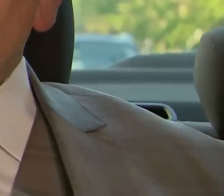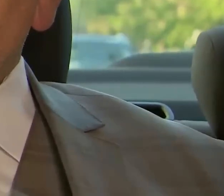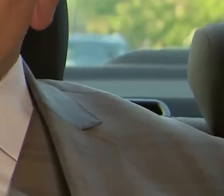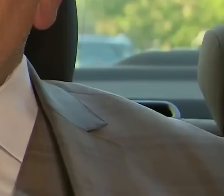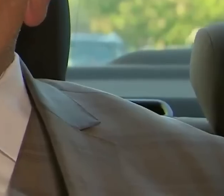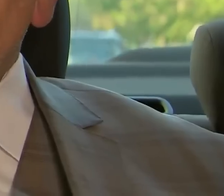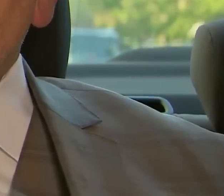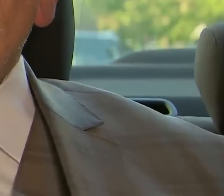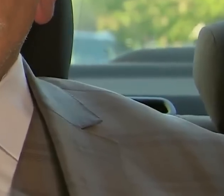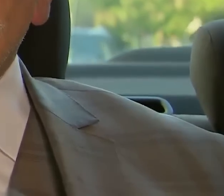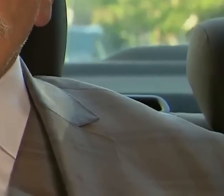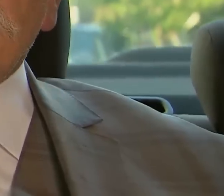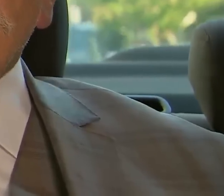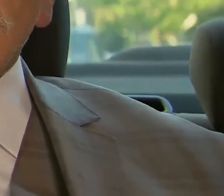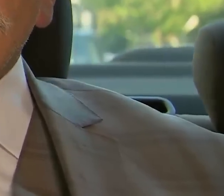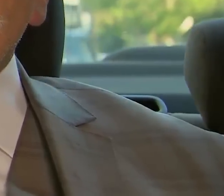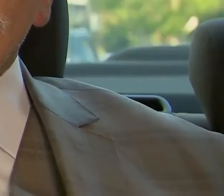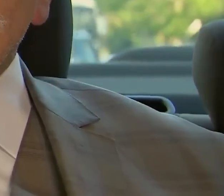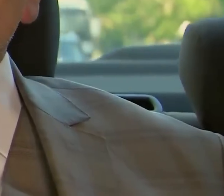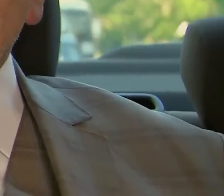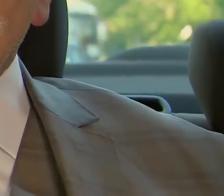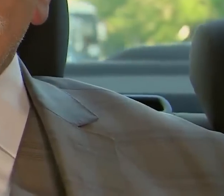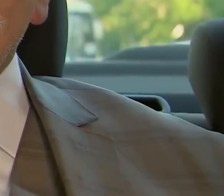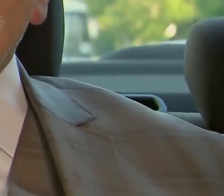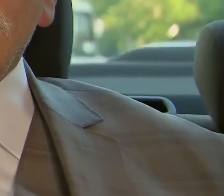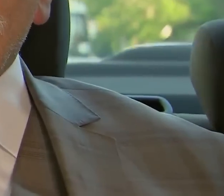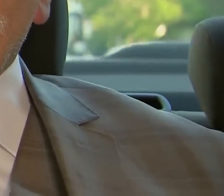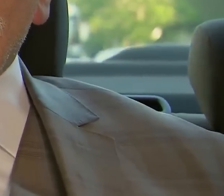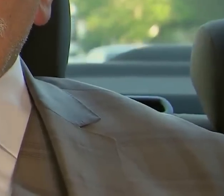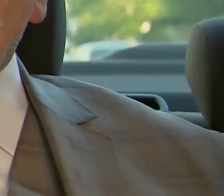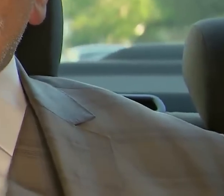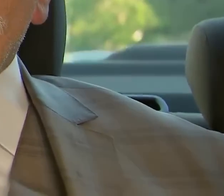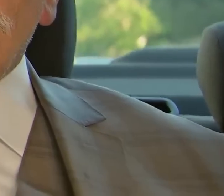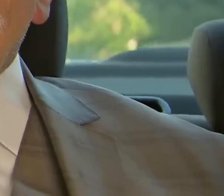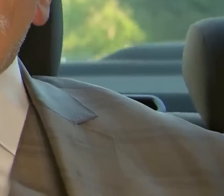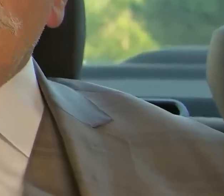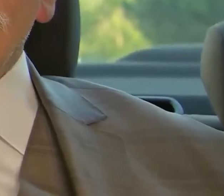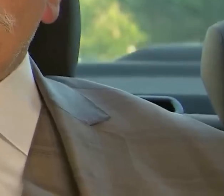iç cebinden çıkardığı telefonuyla arama yaptı, bekliyor.